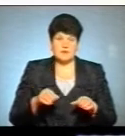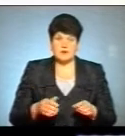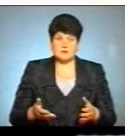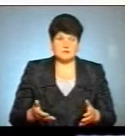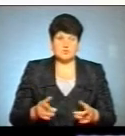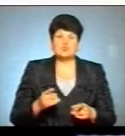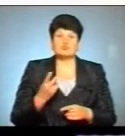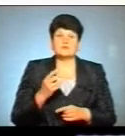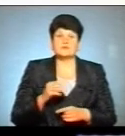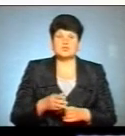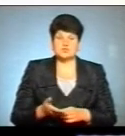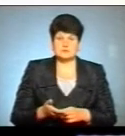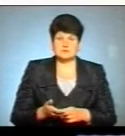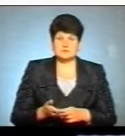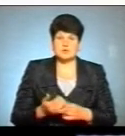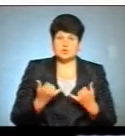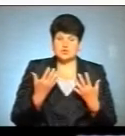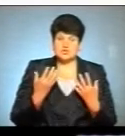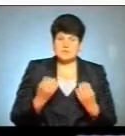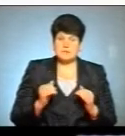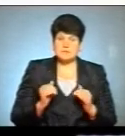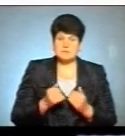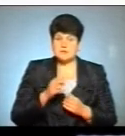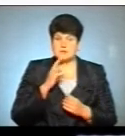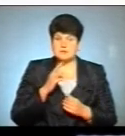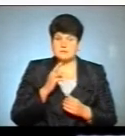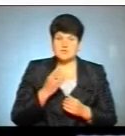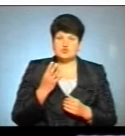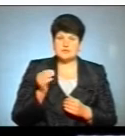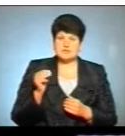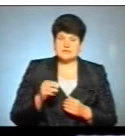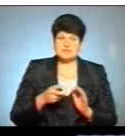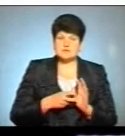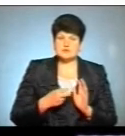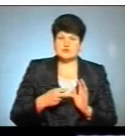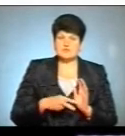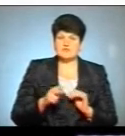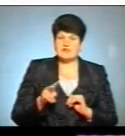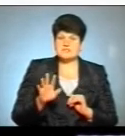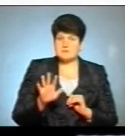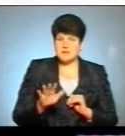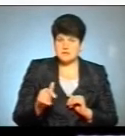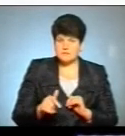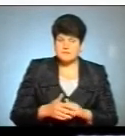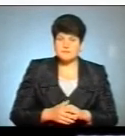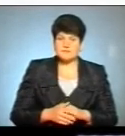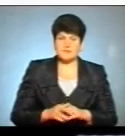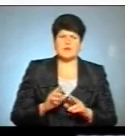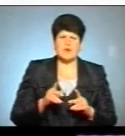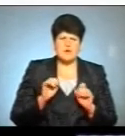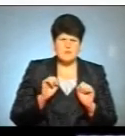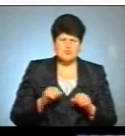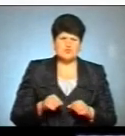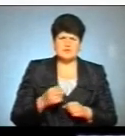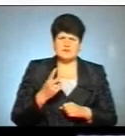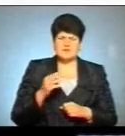Чому 2 тисячі? На сьогоднішній день мінімальна заробітна плата 4725. Скажіть, як можна на 2